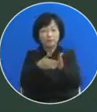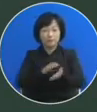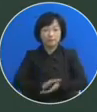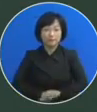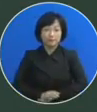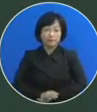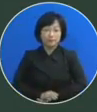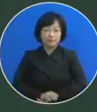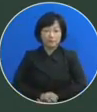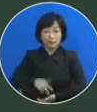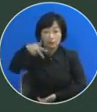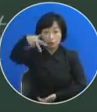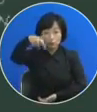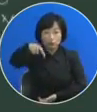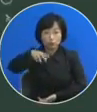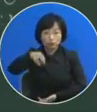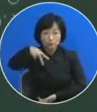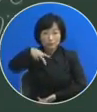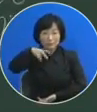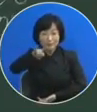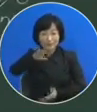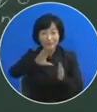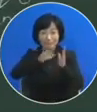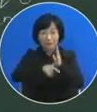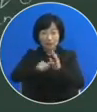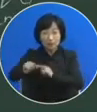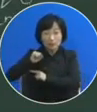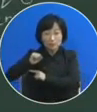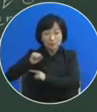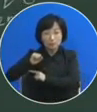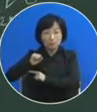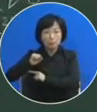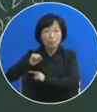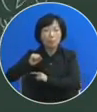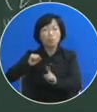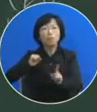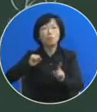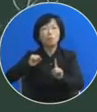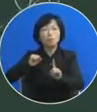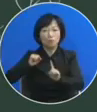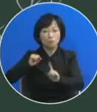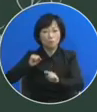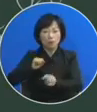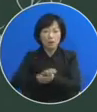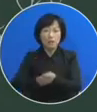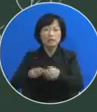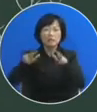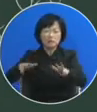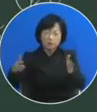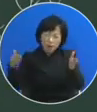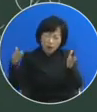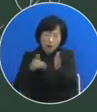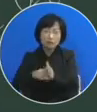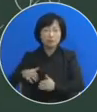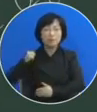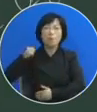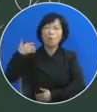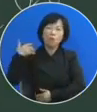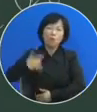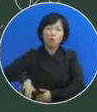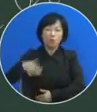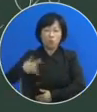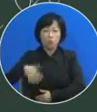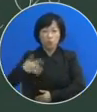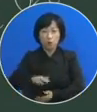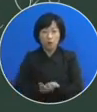여러분 중세교회 얼마나 강한 줄 아십니까? Do you know how strong the church of the Middle Ages was? 지금도 대단합니다. Even now they're tremendous.